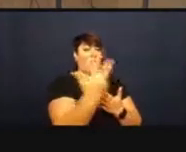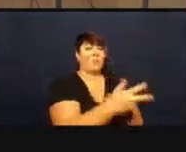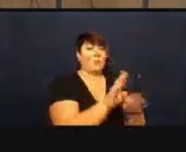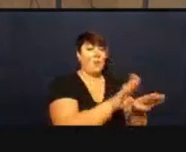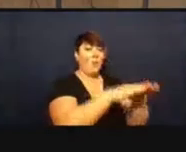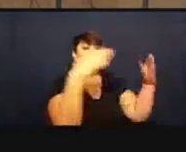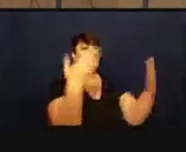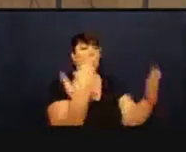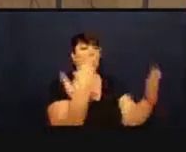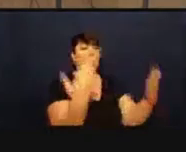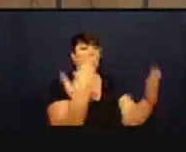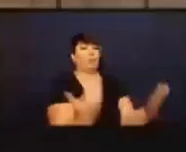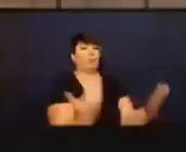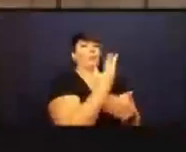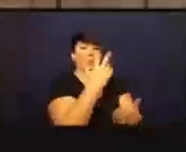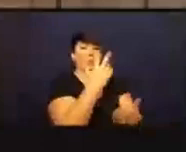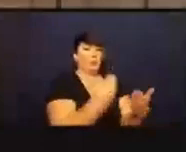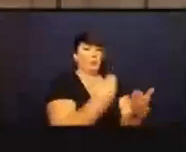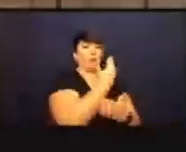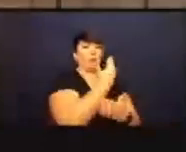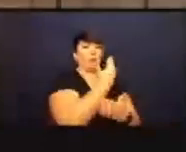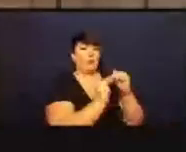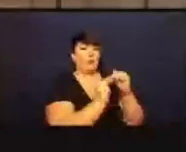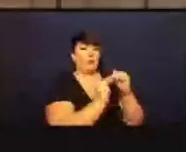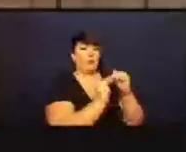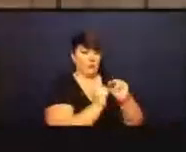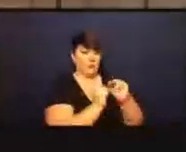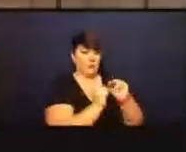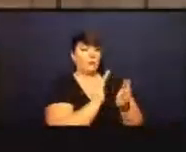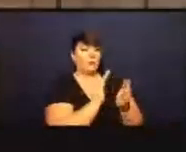Kwa kufikia sasa